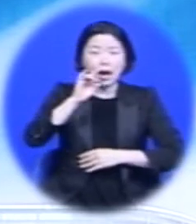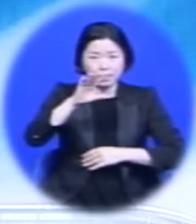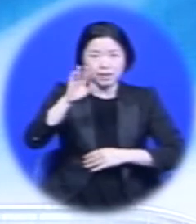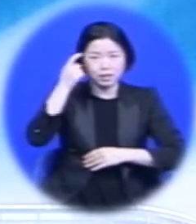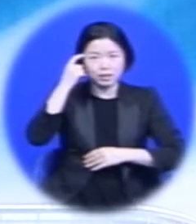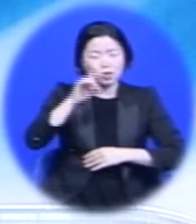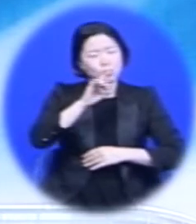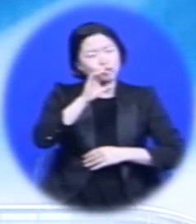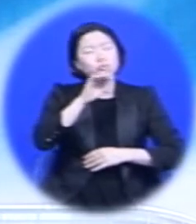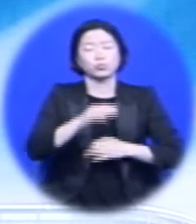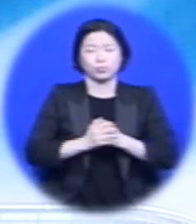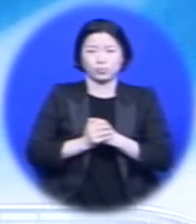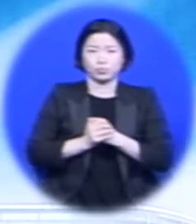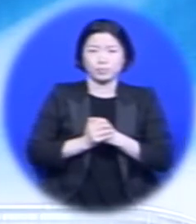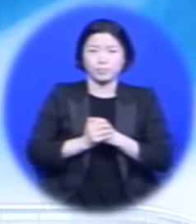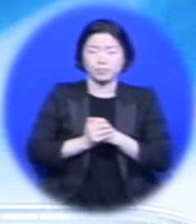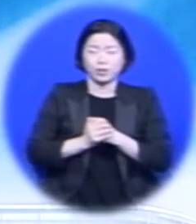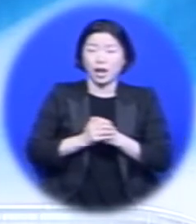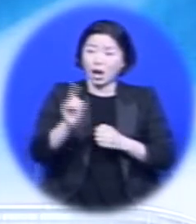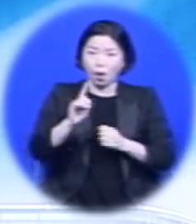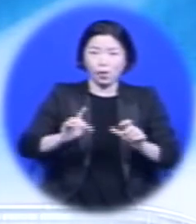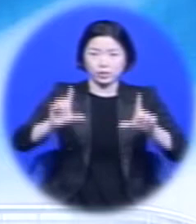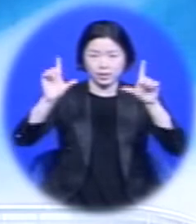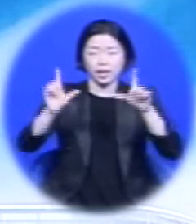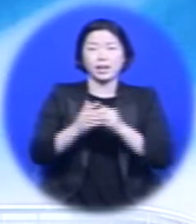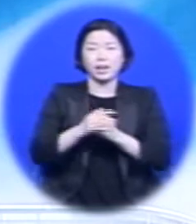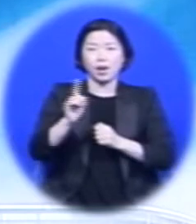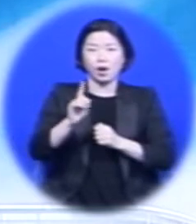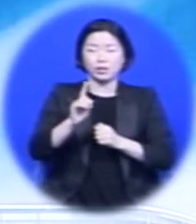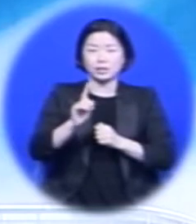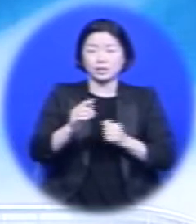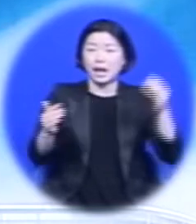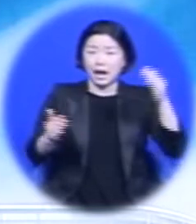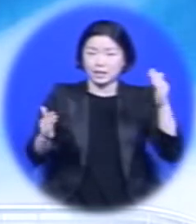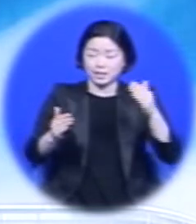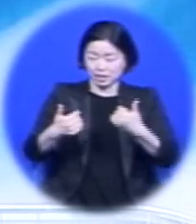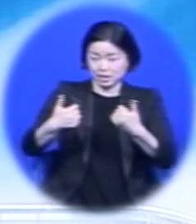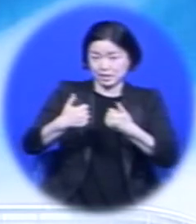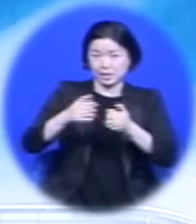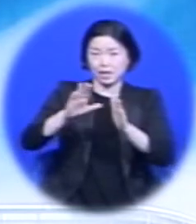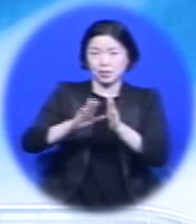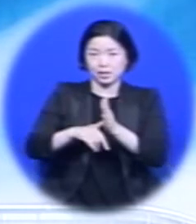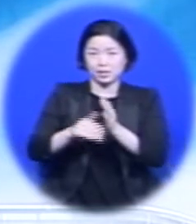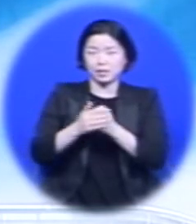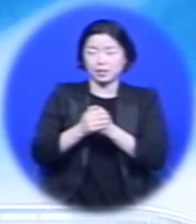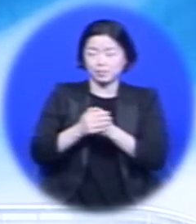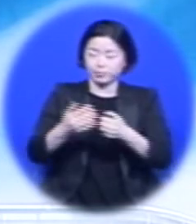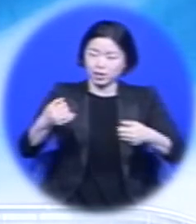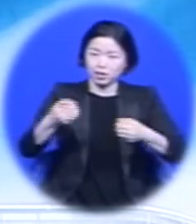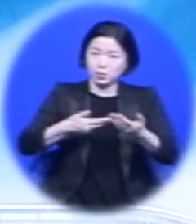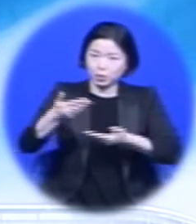것이 궁금했답니다. 근데 어느 날 어느 유학생과 상담을 하는데 교제하던